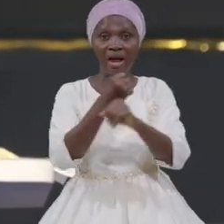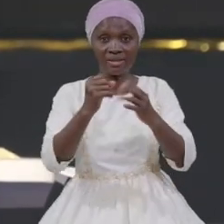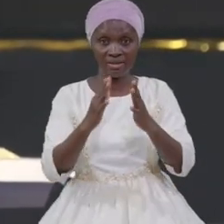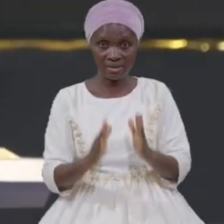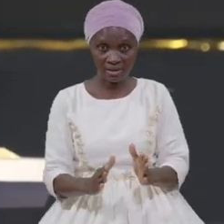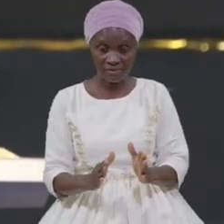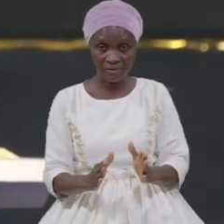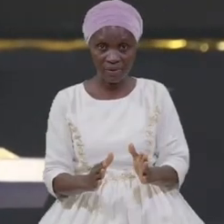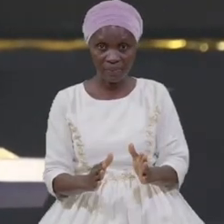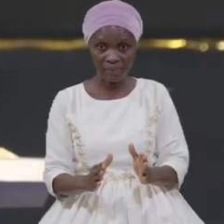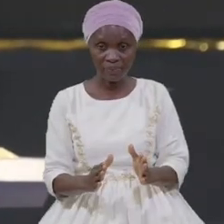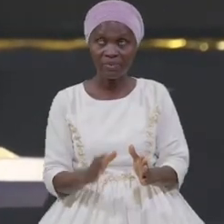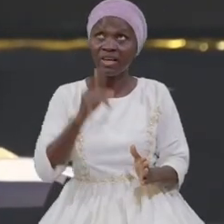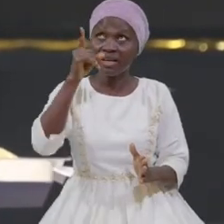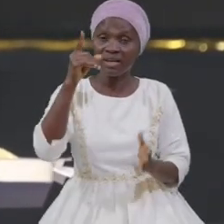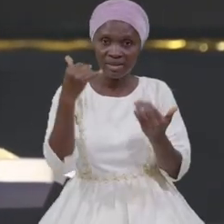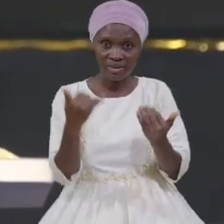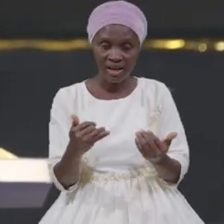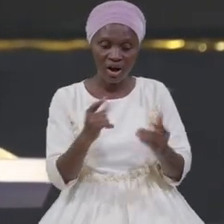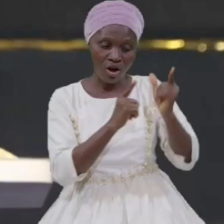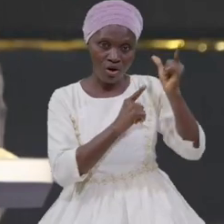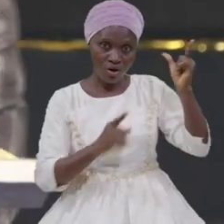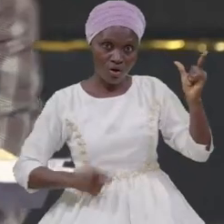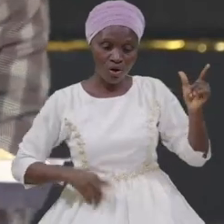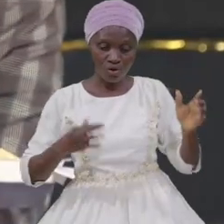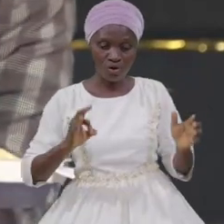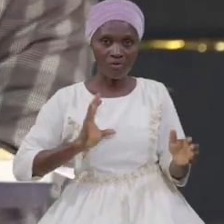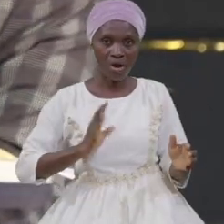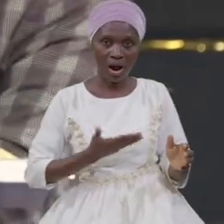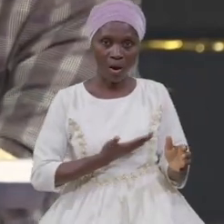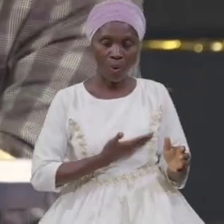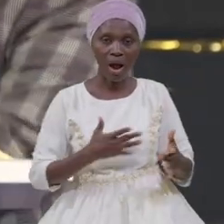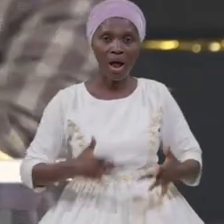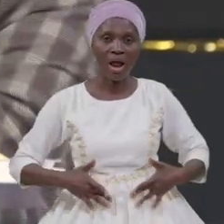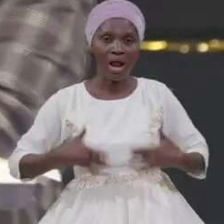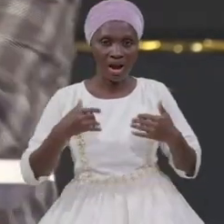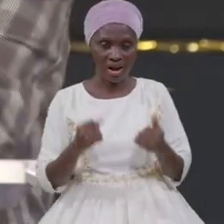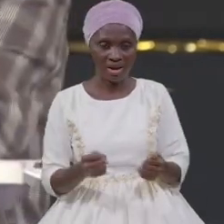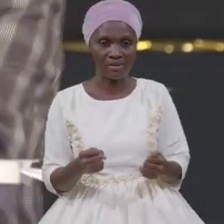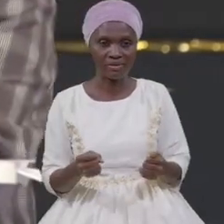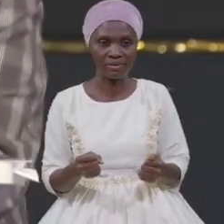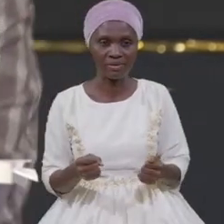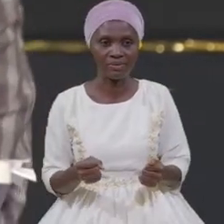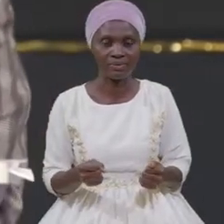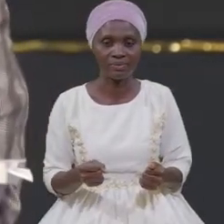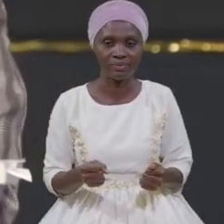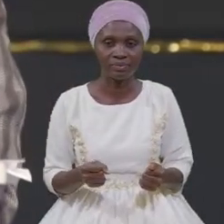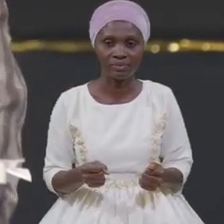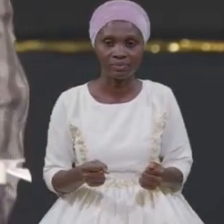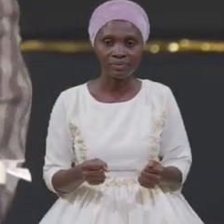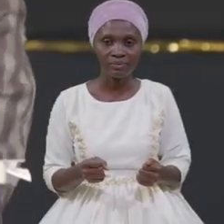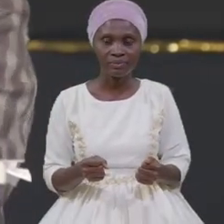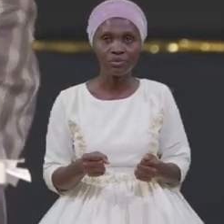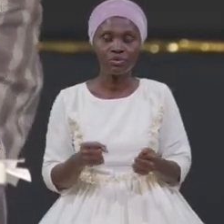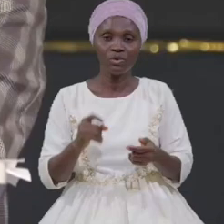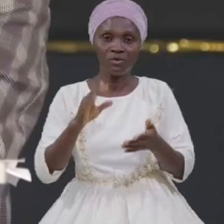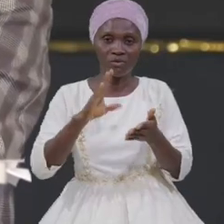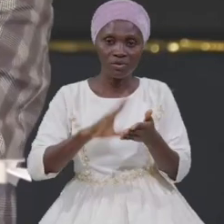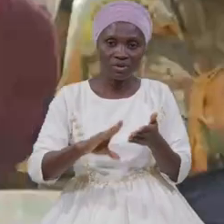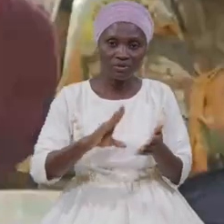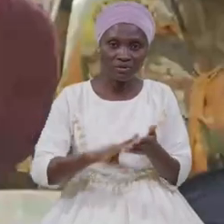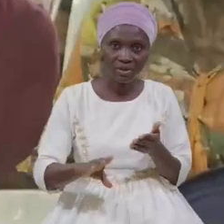prince, il est maintenant le Seigneur de nos vies. Pour donner à Israël la